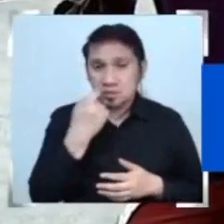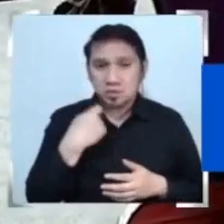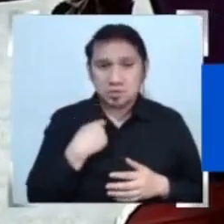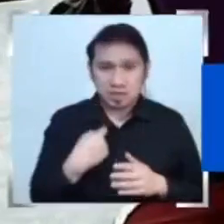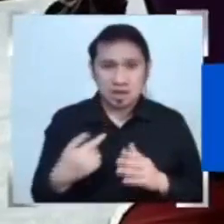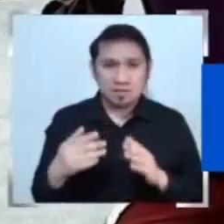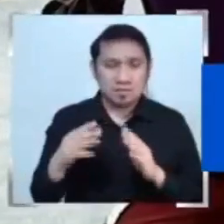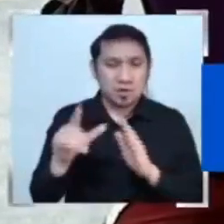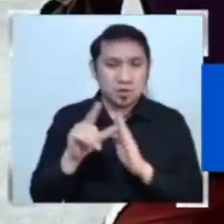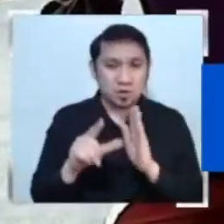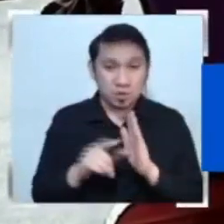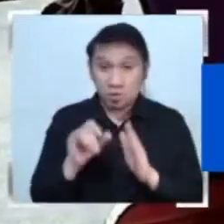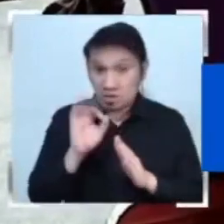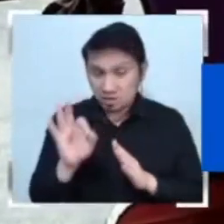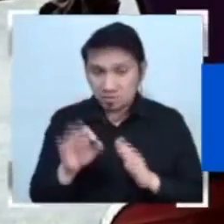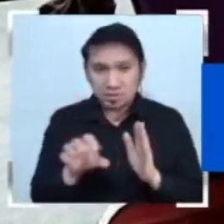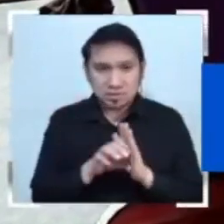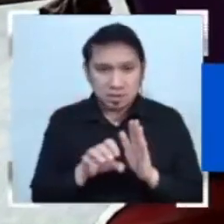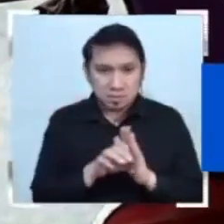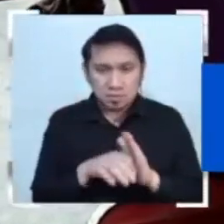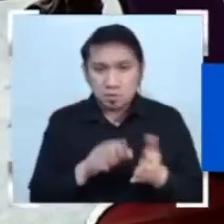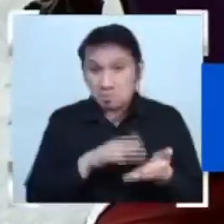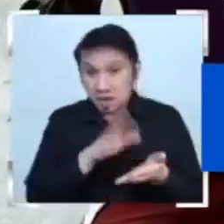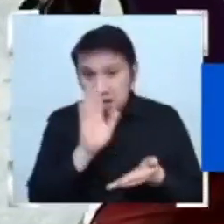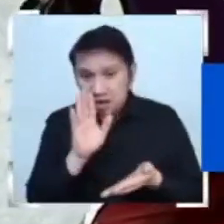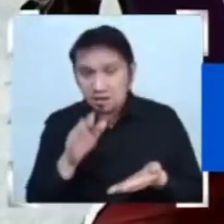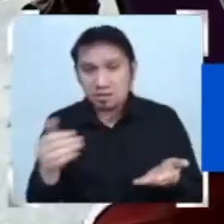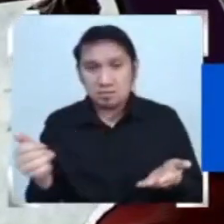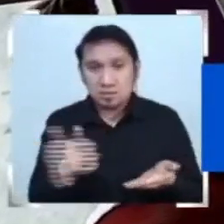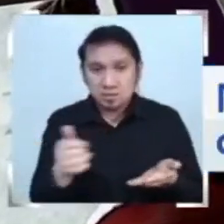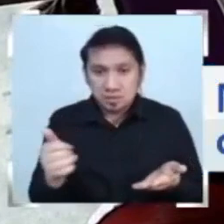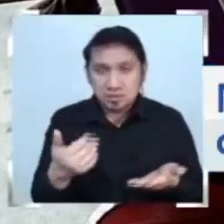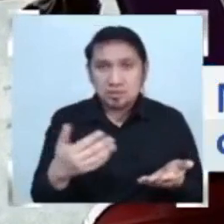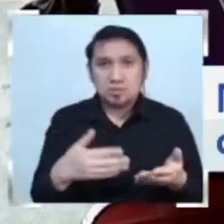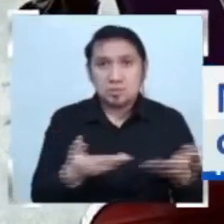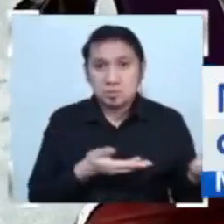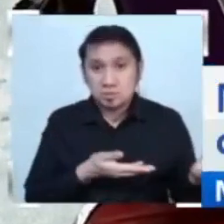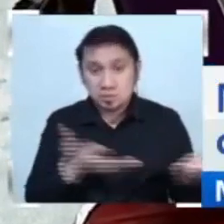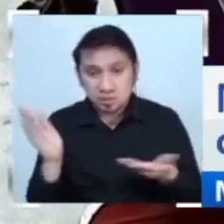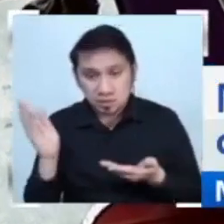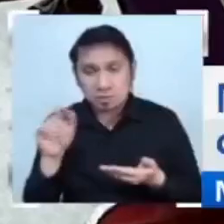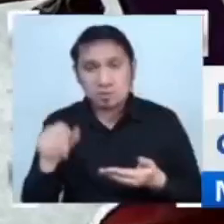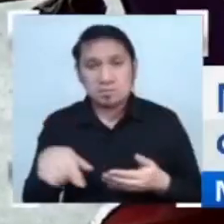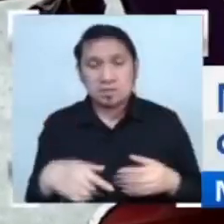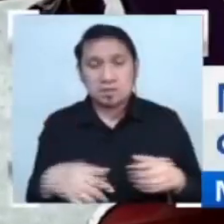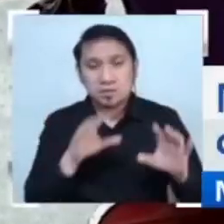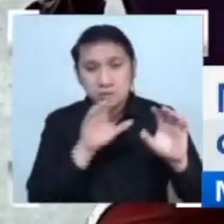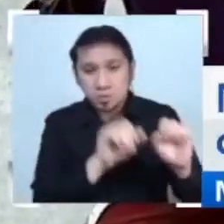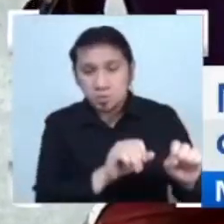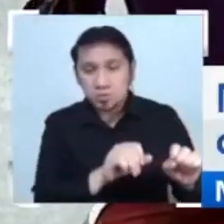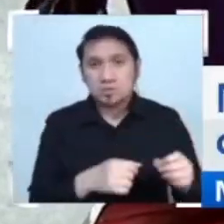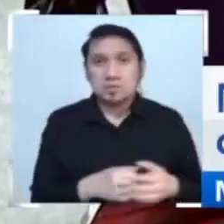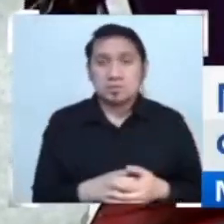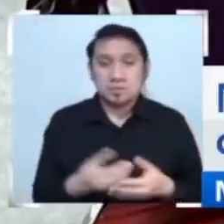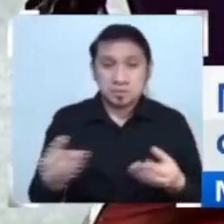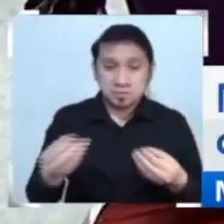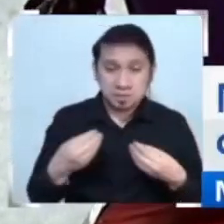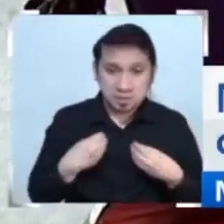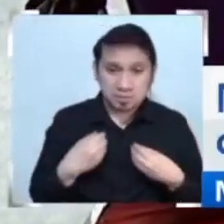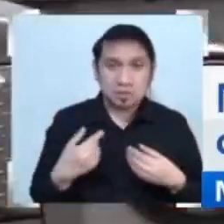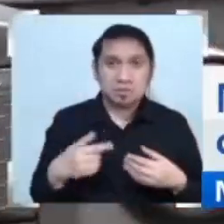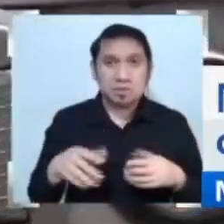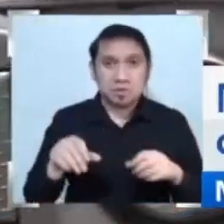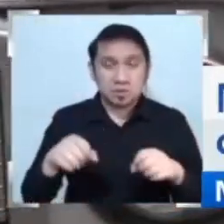pag nag-overpricing, inuhuli kami, dinadala kami rin sa impounding area. Binibigyan kami, pinapatutubos yung mga